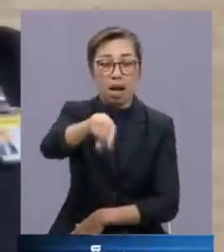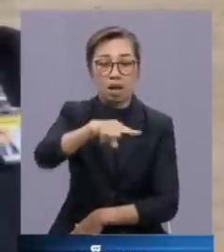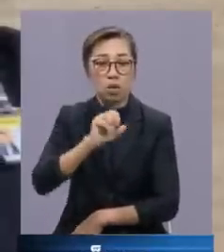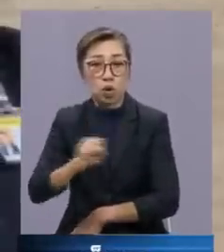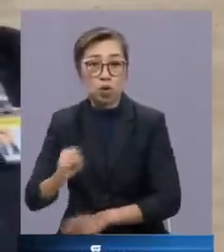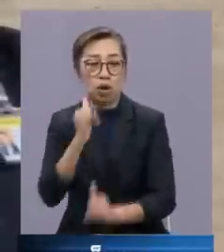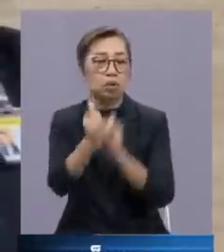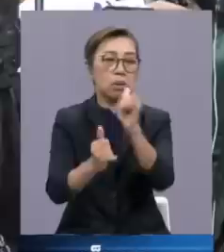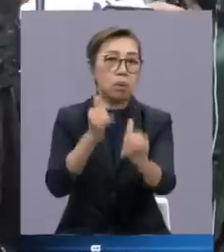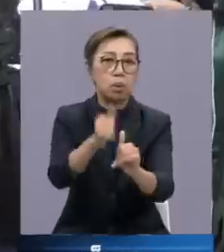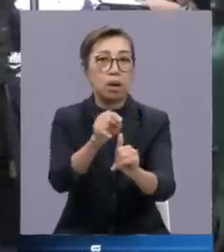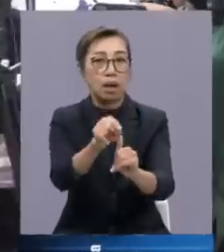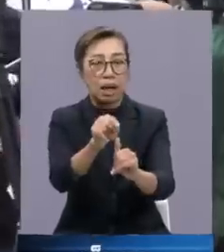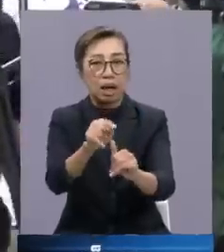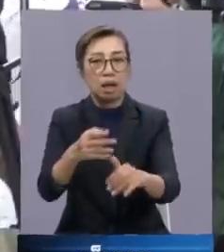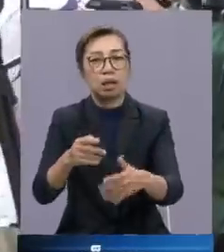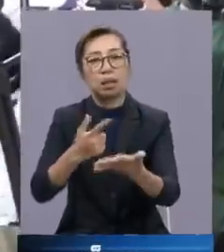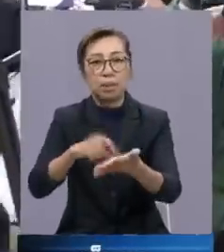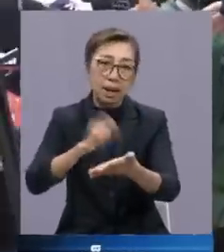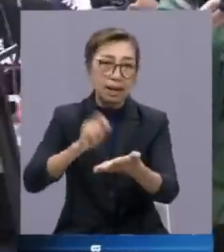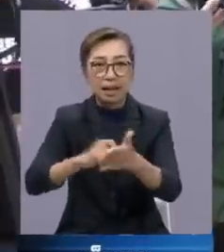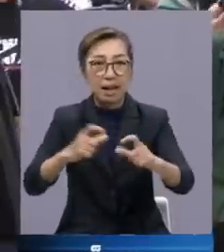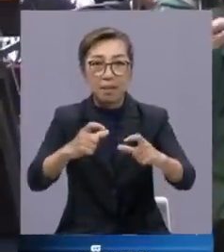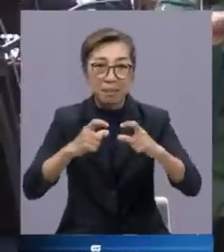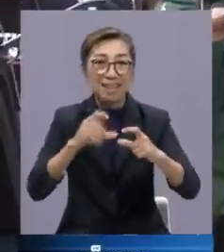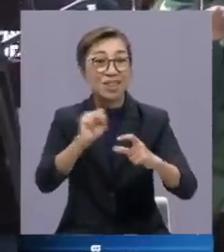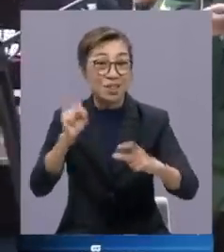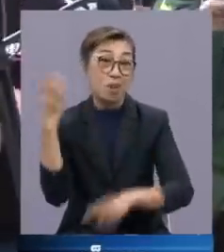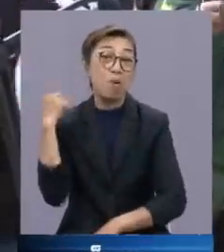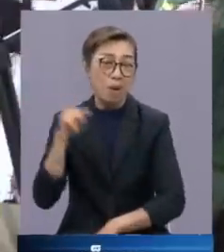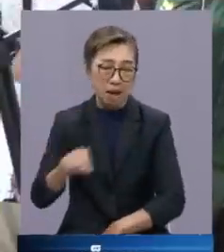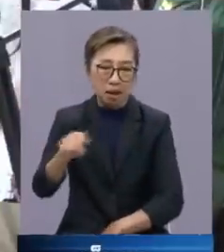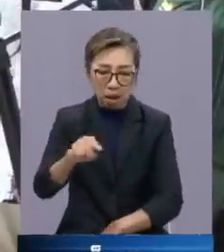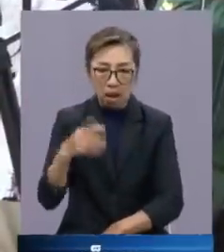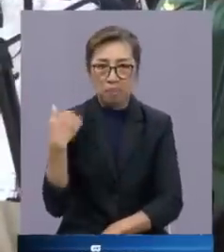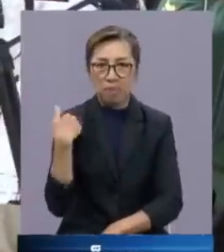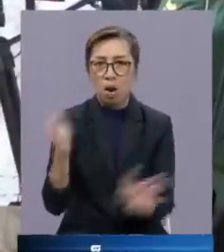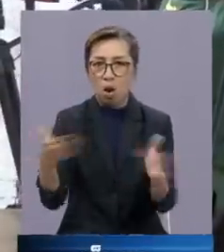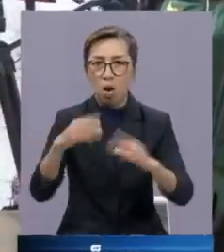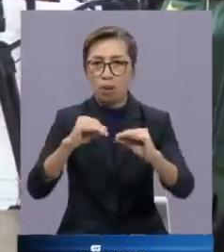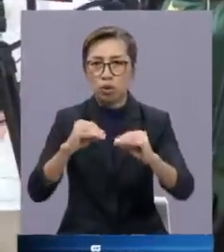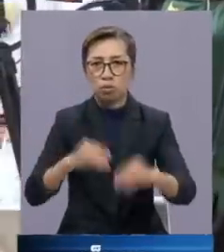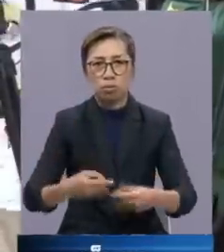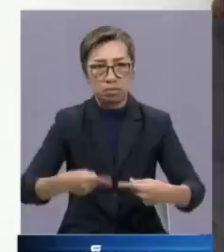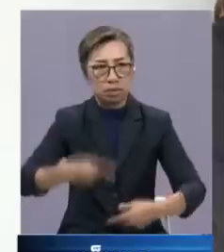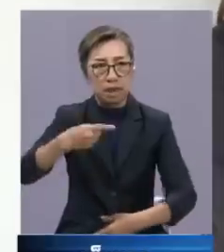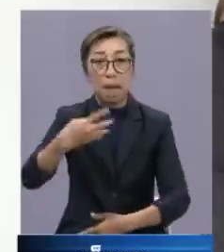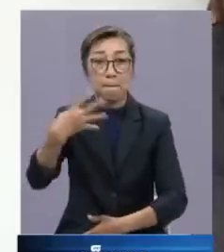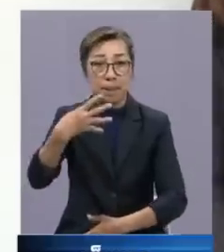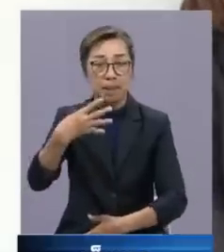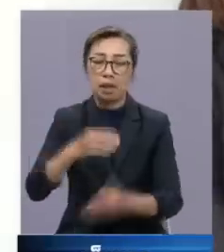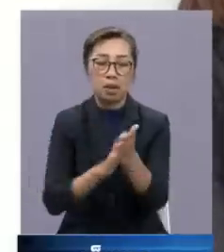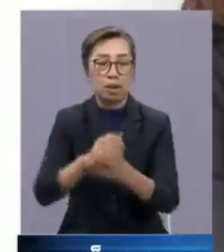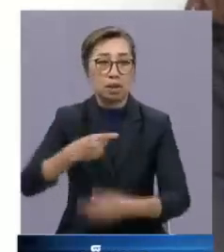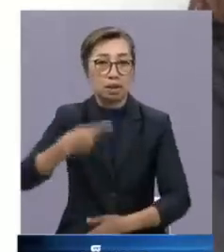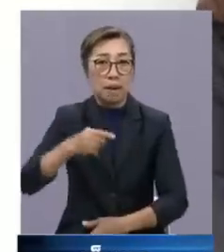าสสชุดที่26ที่เดินทางไปรายงานตัววันแรกเมื่อวานนี้นะครับที่ห้องสัมมนาชั้น B1กำหนดการ